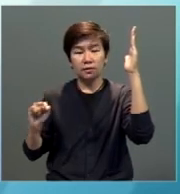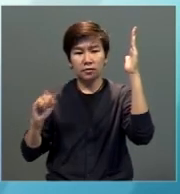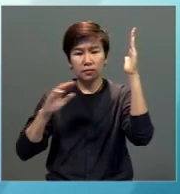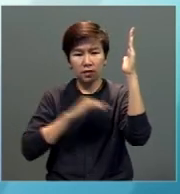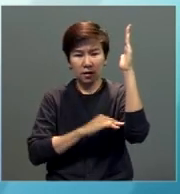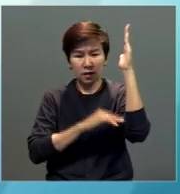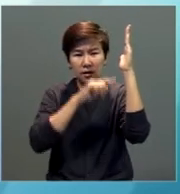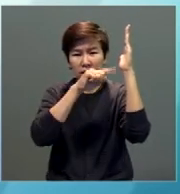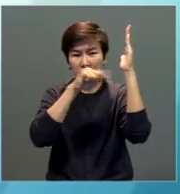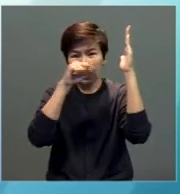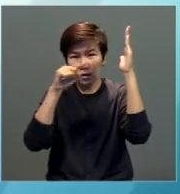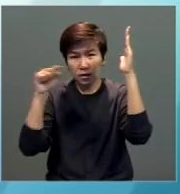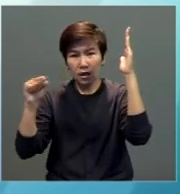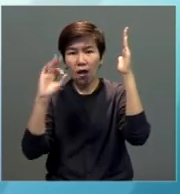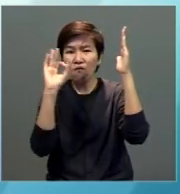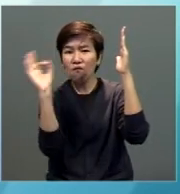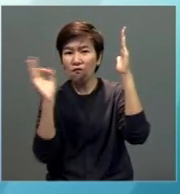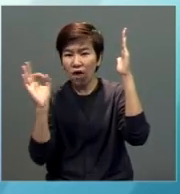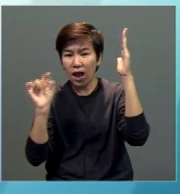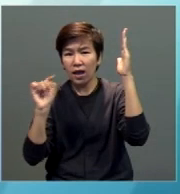รายเส้นสีแดงนะครับแล้วก็เส้นสีฟ้านะครับเป็นผู้ป่วยที่ยังรักษาอยู่746